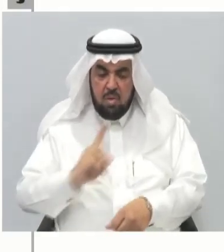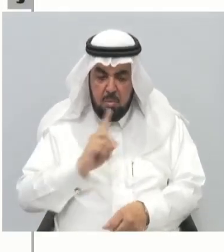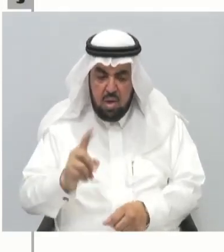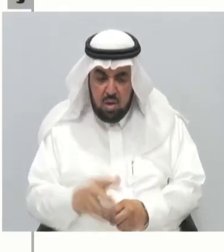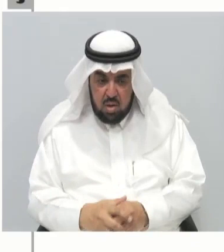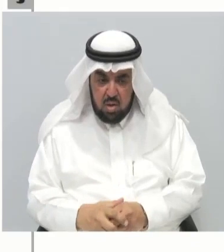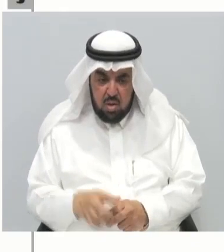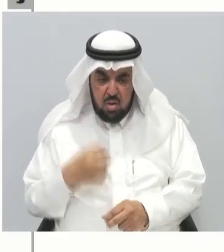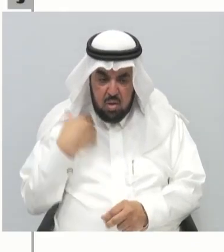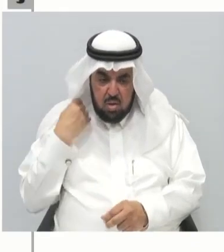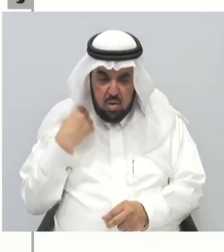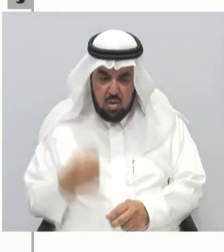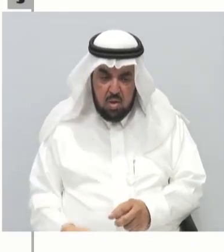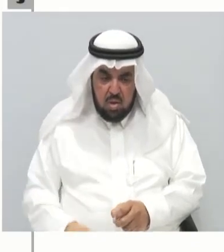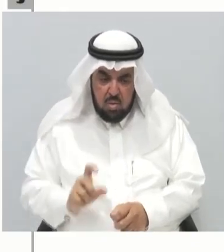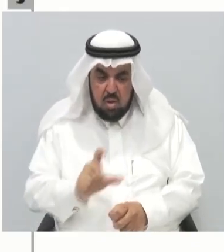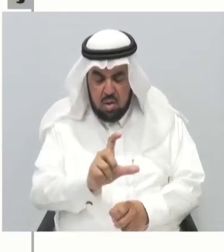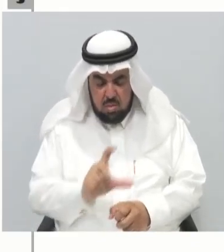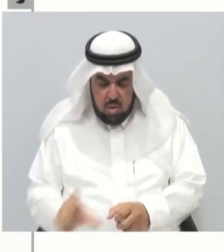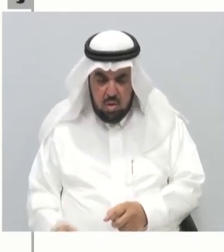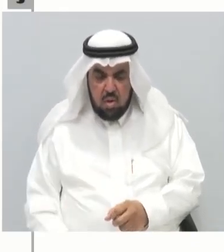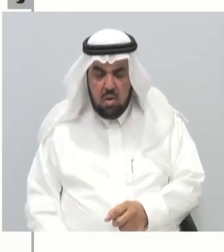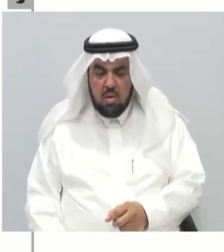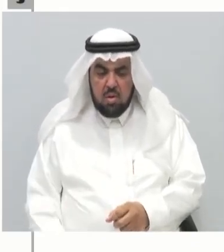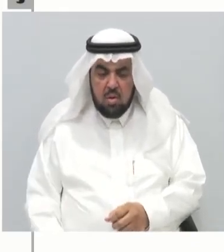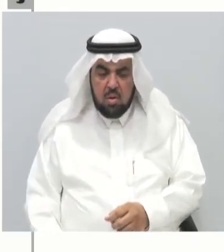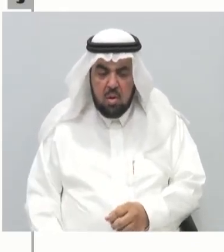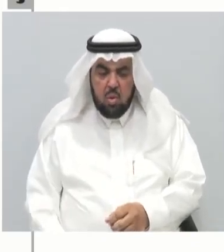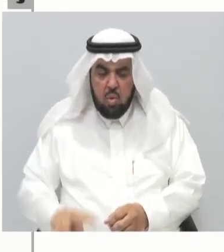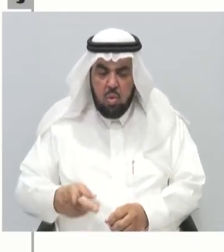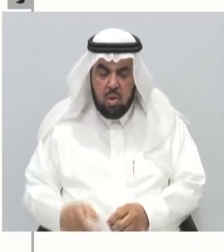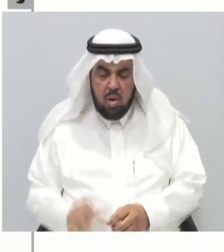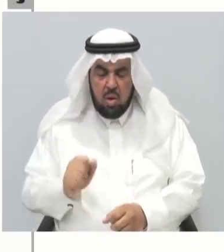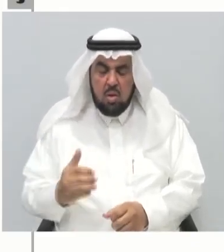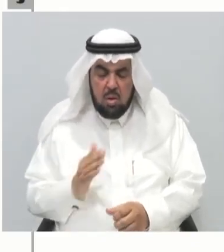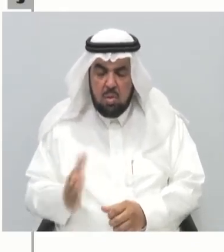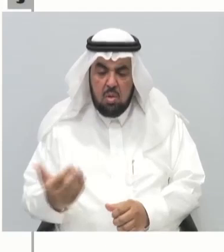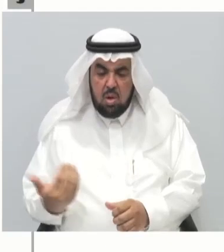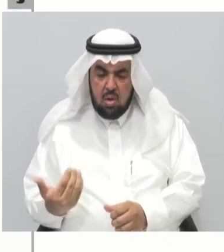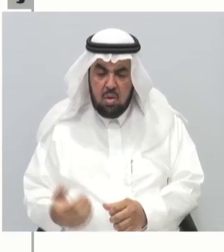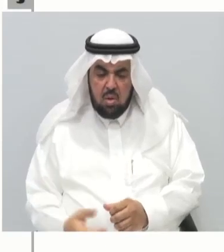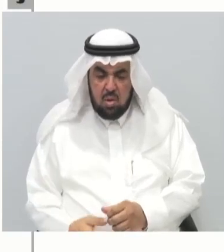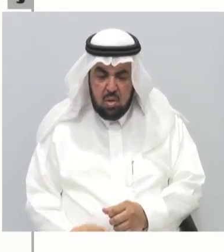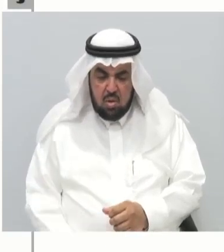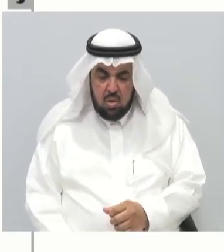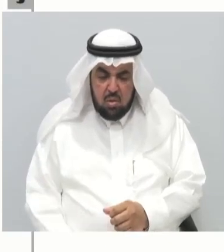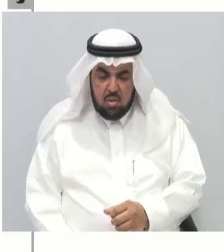البعض نقوم بالضغط بعدها باختيار الذي بين الثانيه الخاصه بالتقدم للخلف